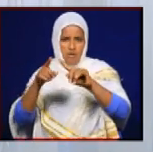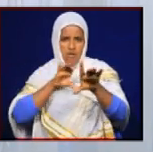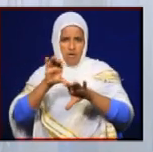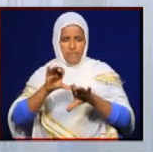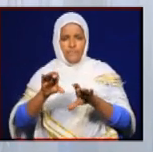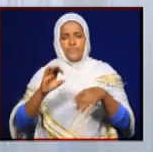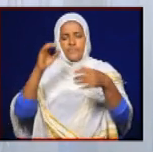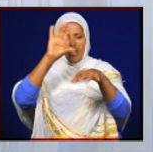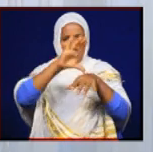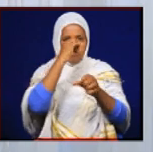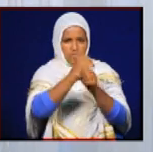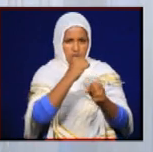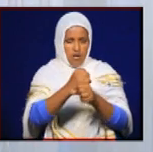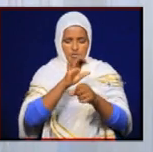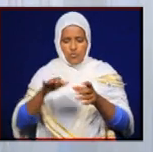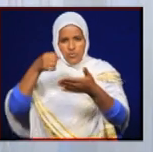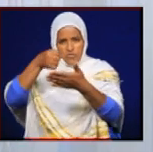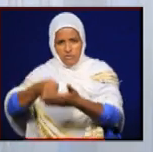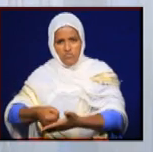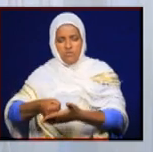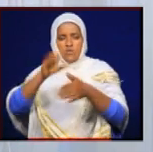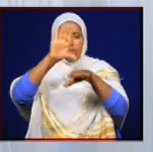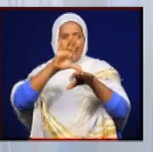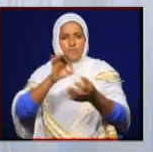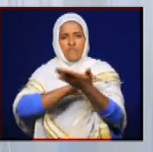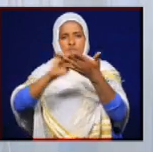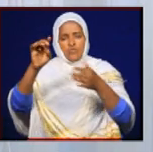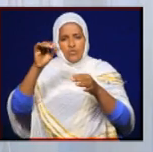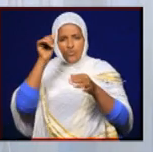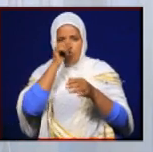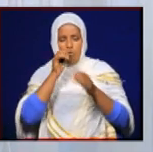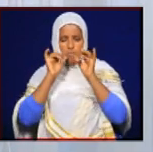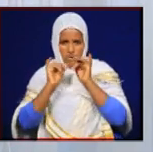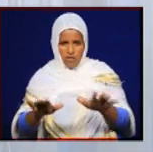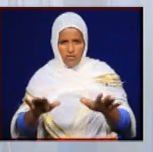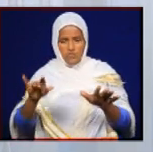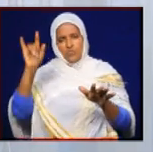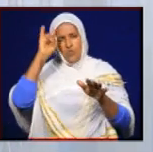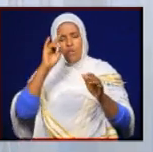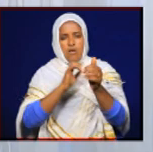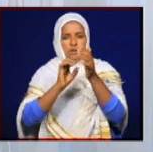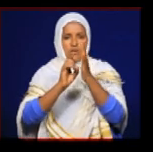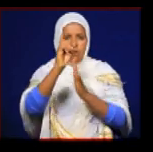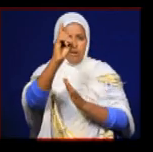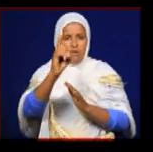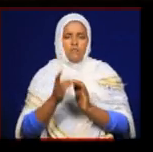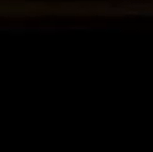ጓደኛ ገዳምን ቀደመ ልጆቹን አጸና ገብረ መንፈስ ቅዱስ ኢትዮጵያን ባረከ ዝቋላን